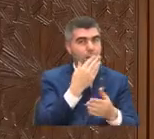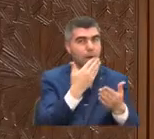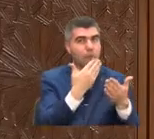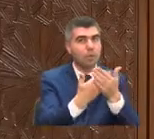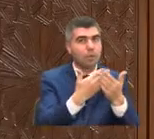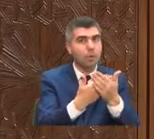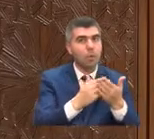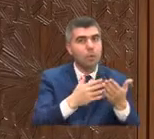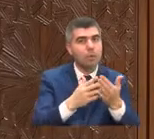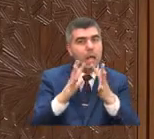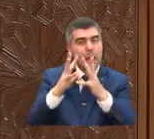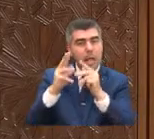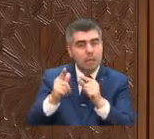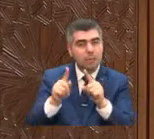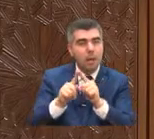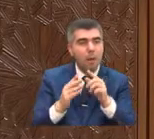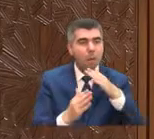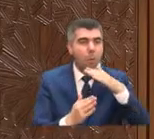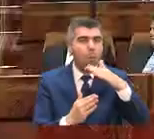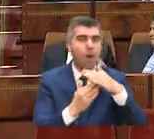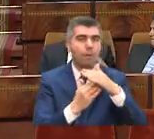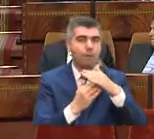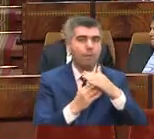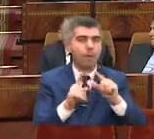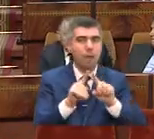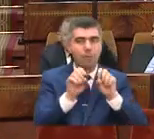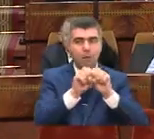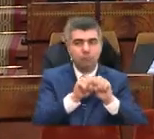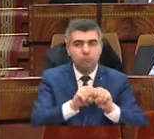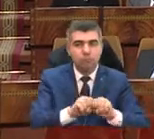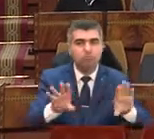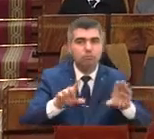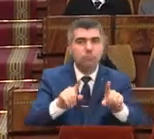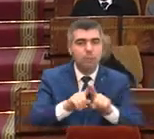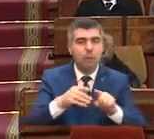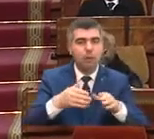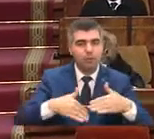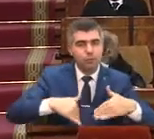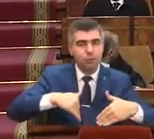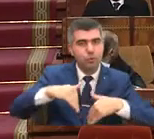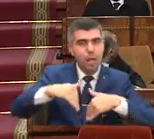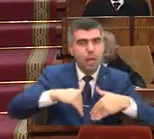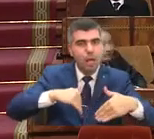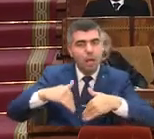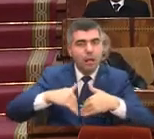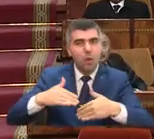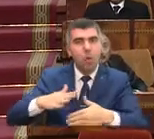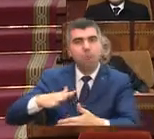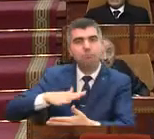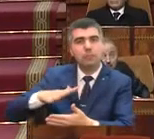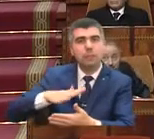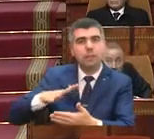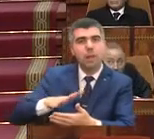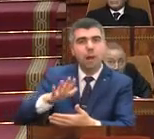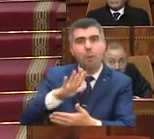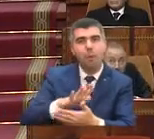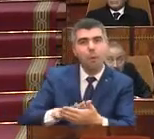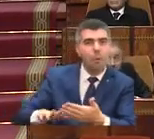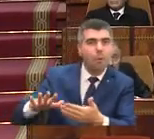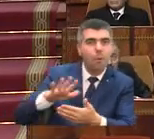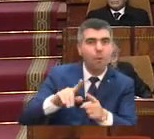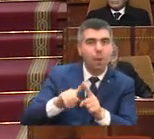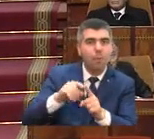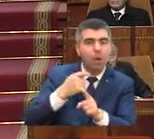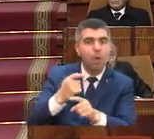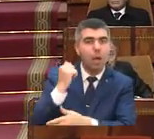يتم الحد من الفوضى التي تعرفها الأرصفة الشوارع المدنية، وكذا عدم إفلات المستغلين من أداء مستحقات